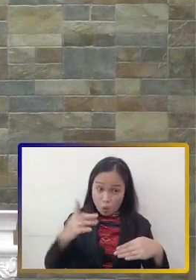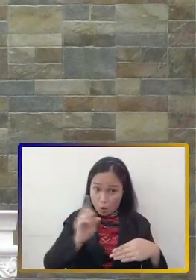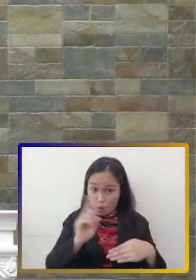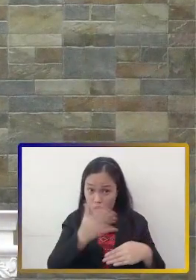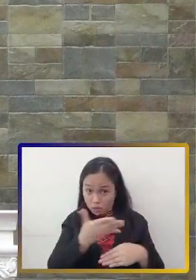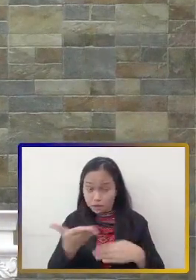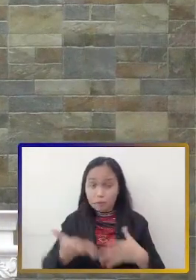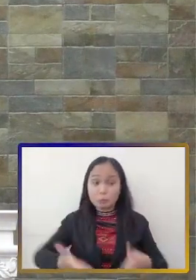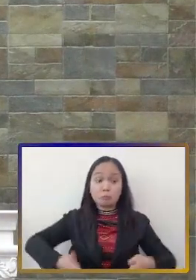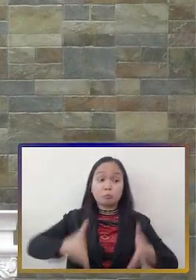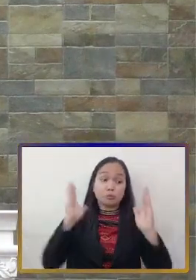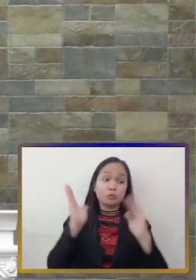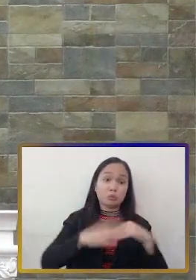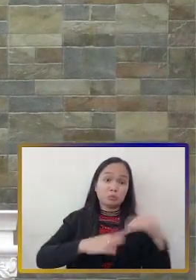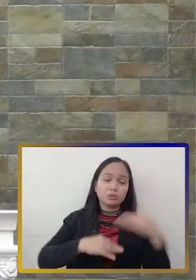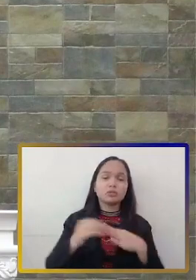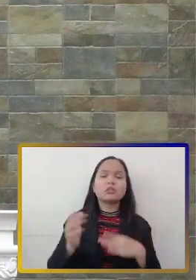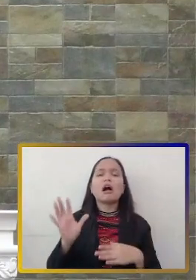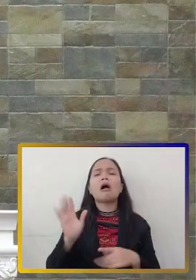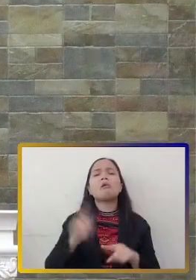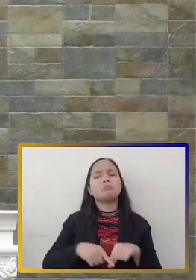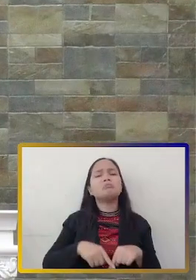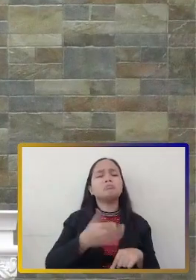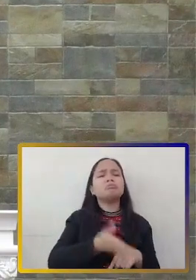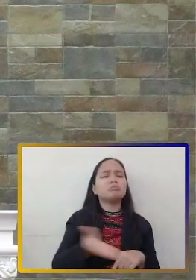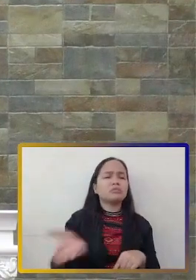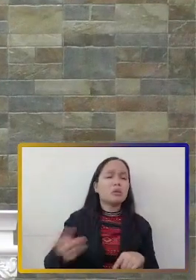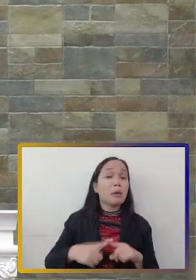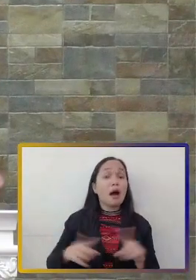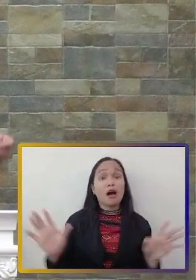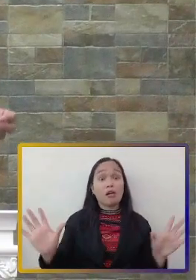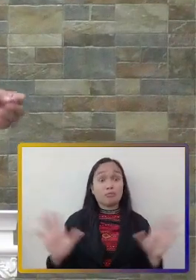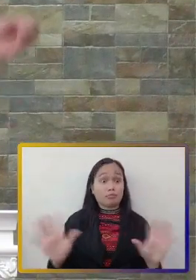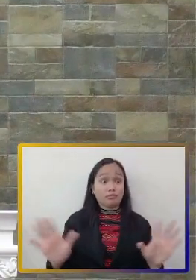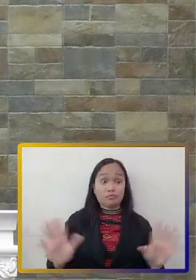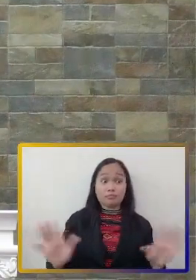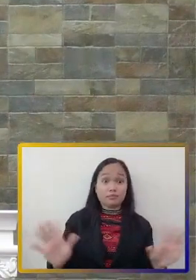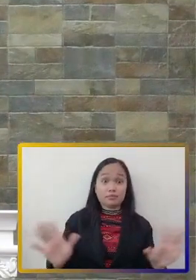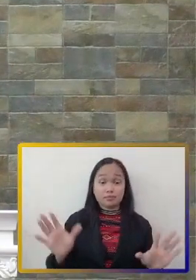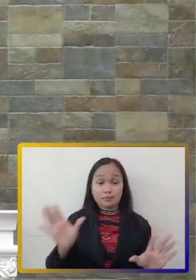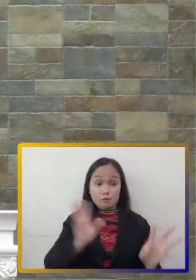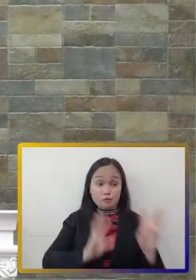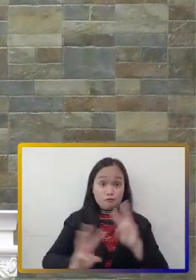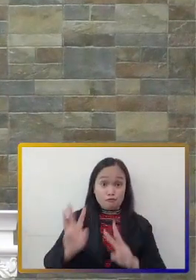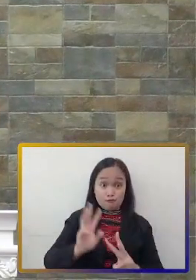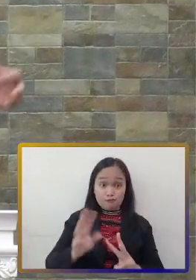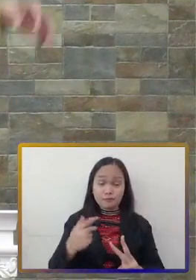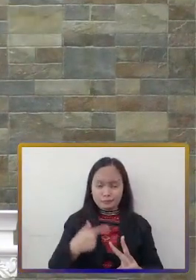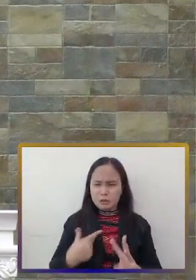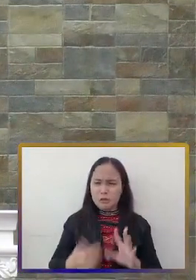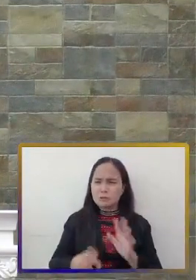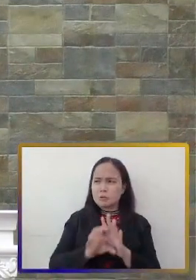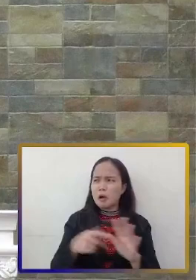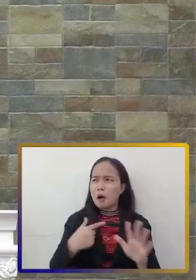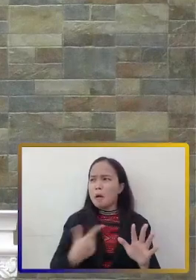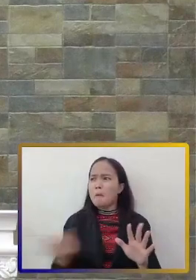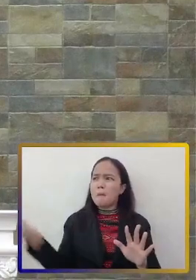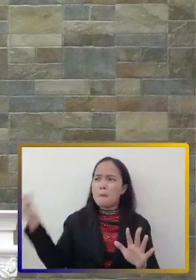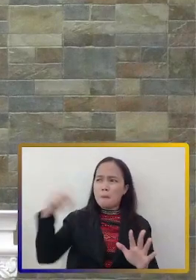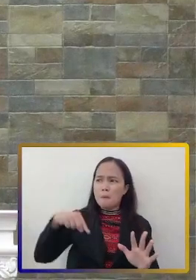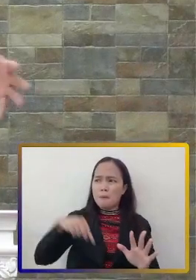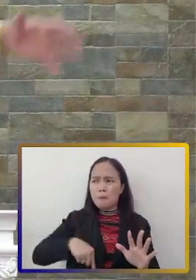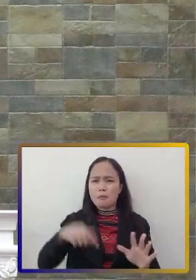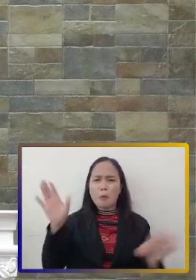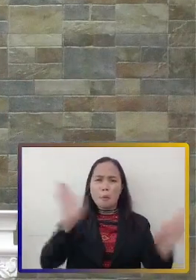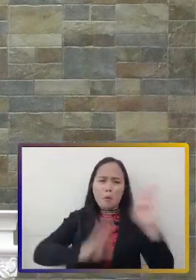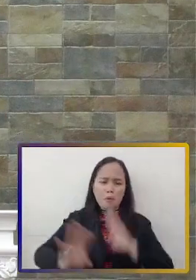itatayo, nasa iyo na yan. Pero huwag kang mag-alala. May darating na fire, may darating na problema, may darating na